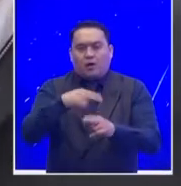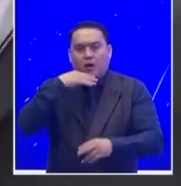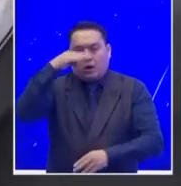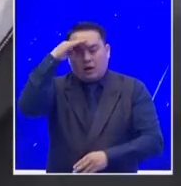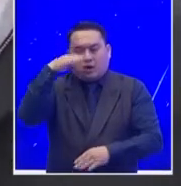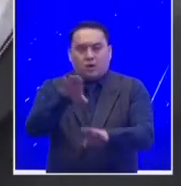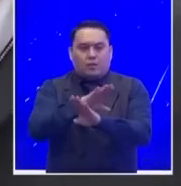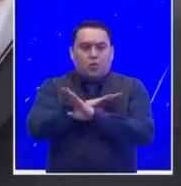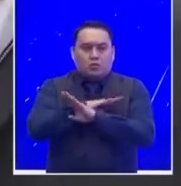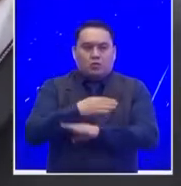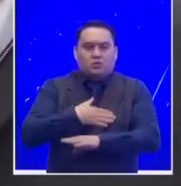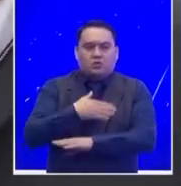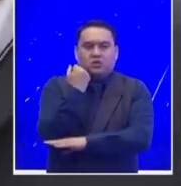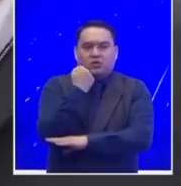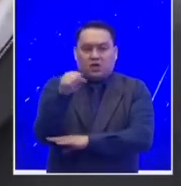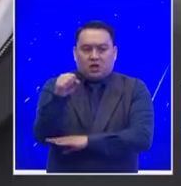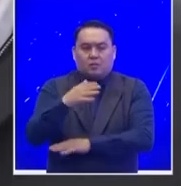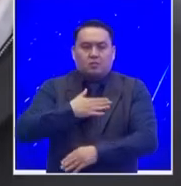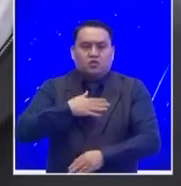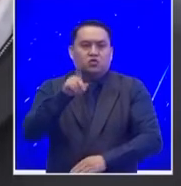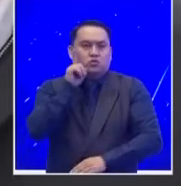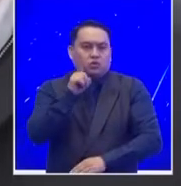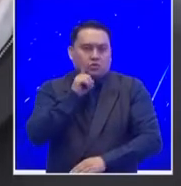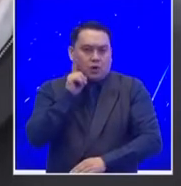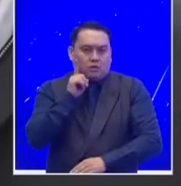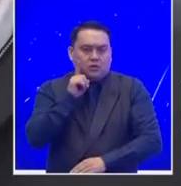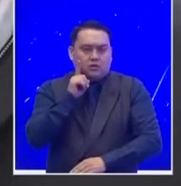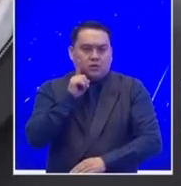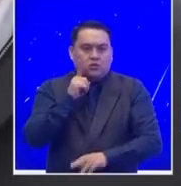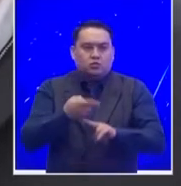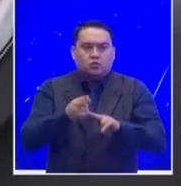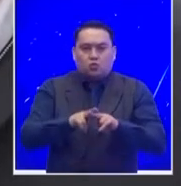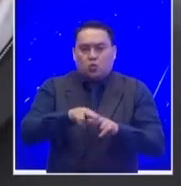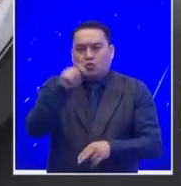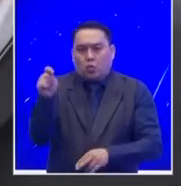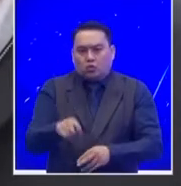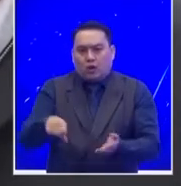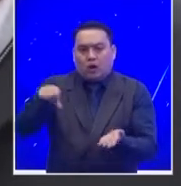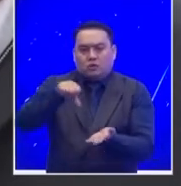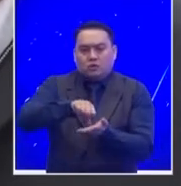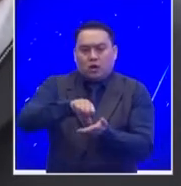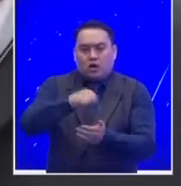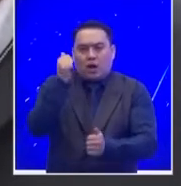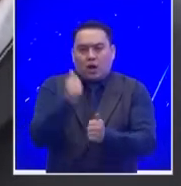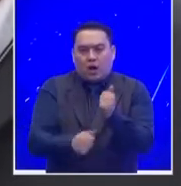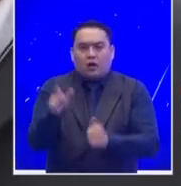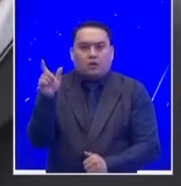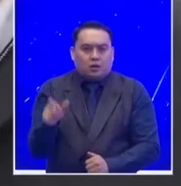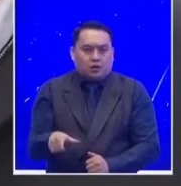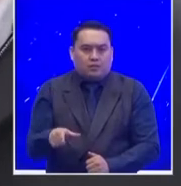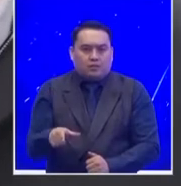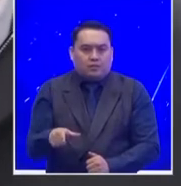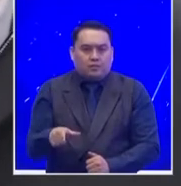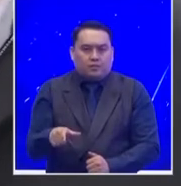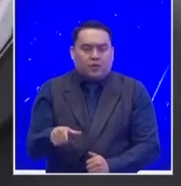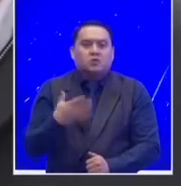Жеңіс алған себебіміз біздің жастарымыз соғысқа қатысқан әр азамат. Ол